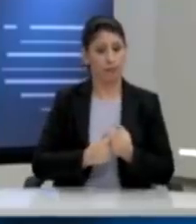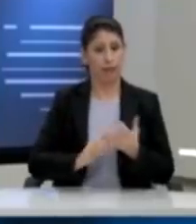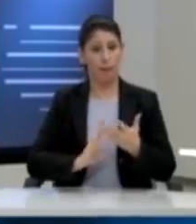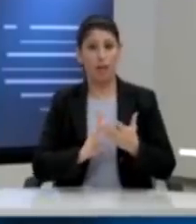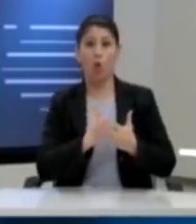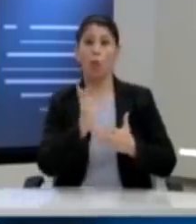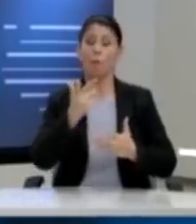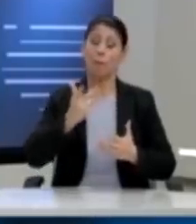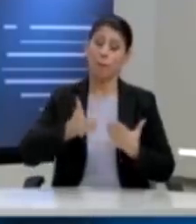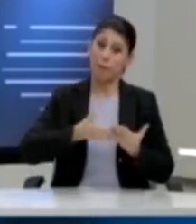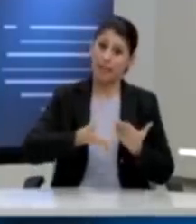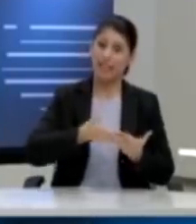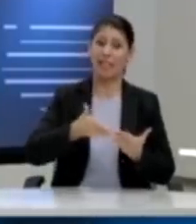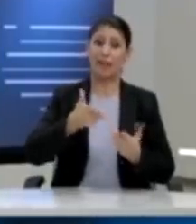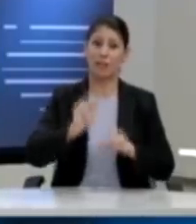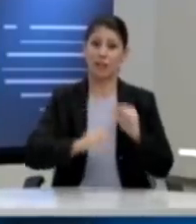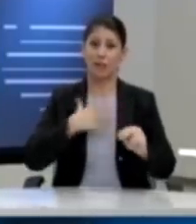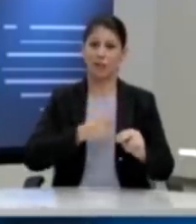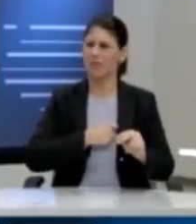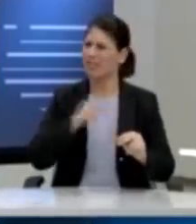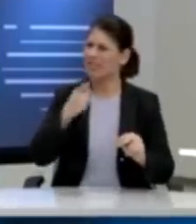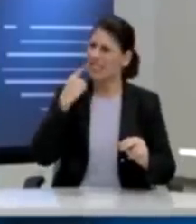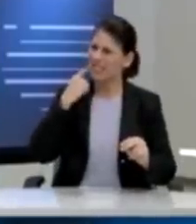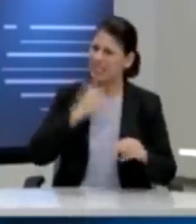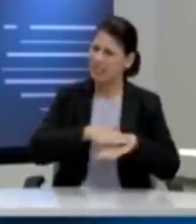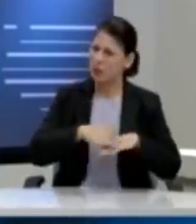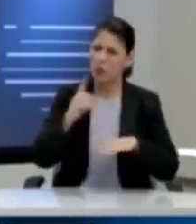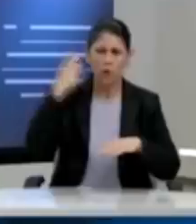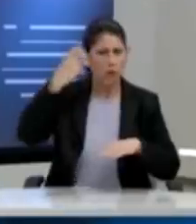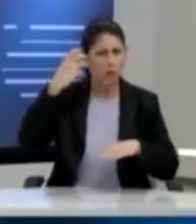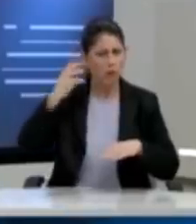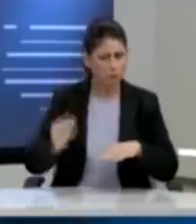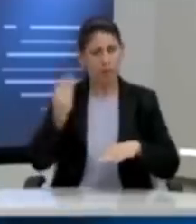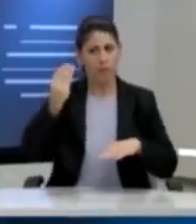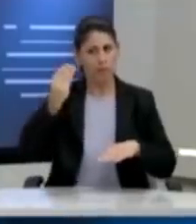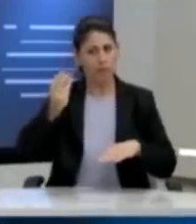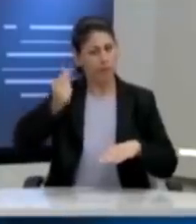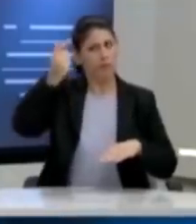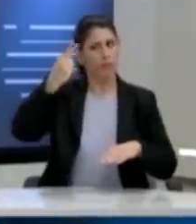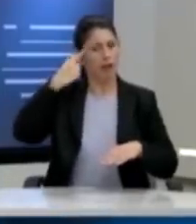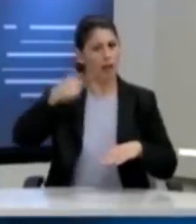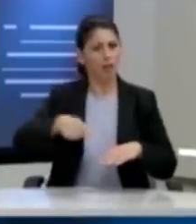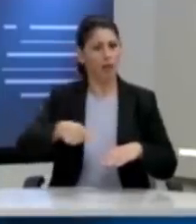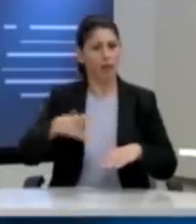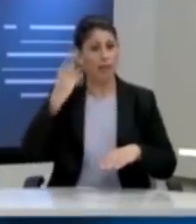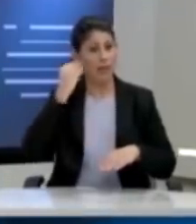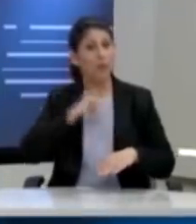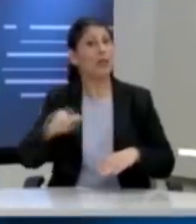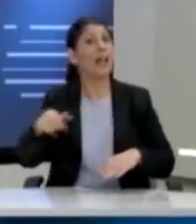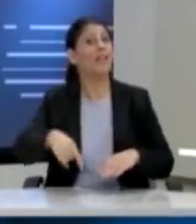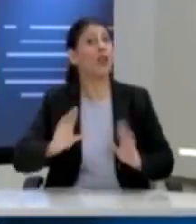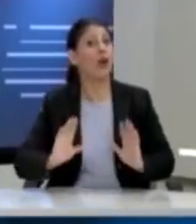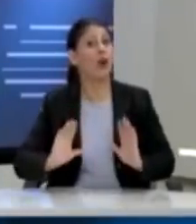Αλήθεια, ήθελα να ρωτήσω διευκρινιστικά, αν ξέρει κανένας, ποιο σοφός το βρήκε αυτό. Πού διάλογο το βρήκε αυτό το πράγμα. Δεν το έχουμε ξανακούσει